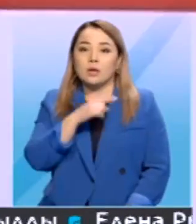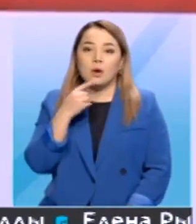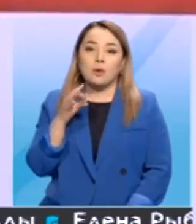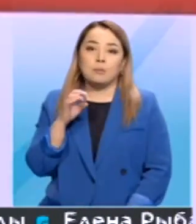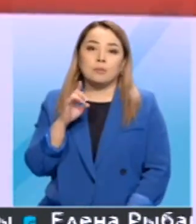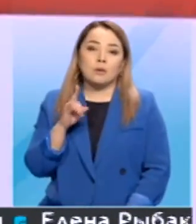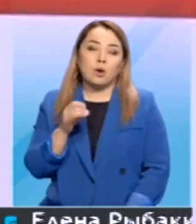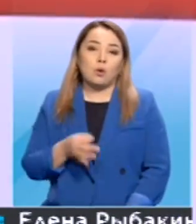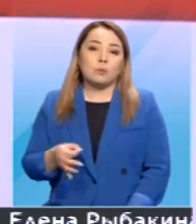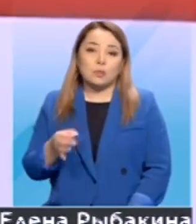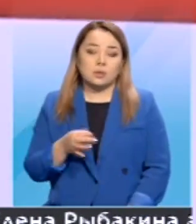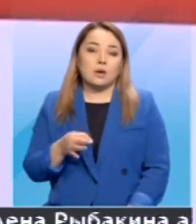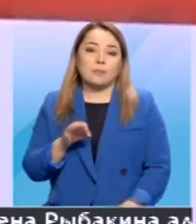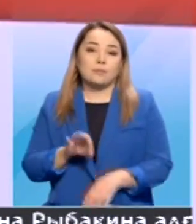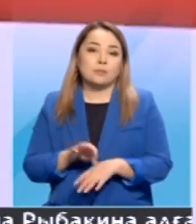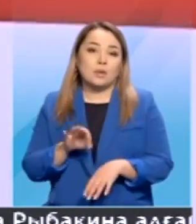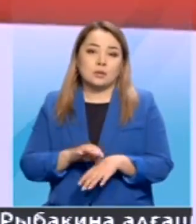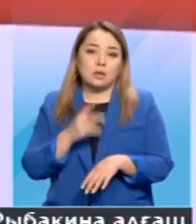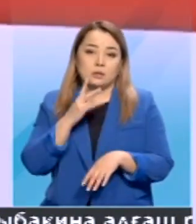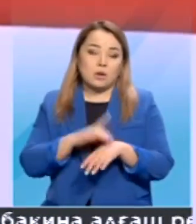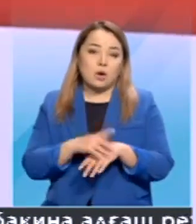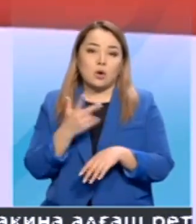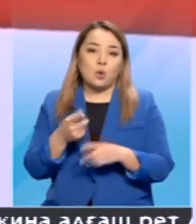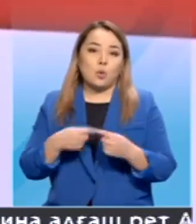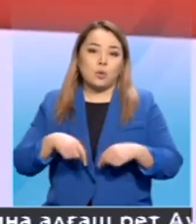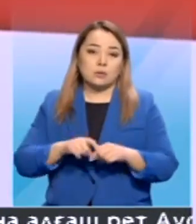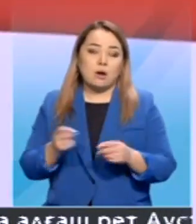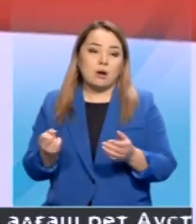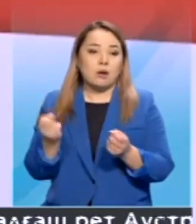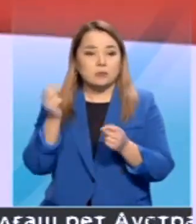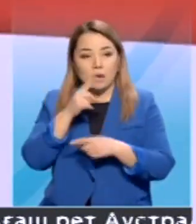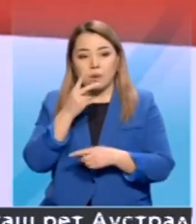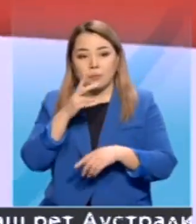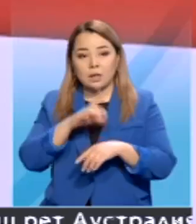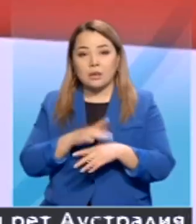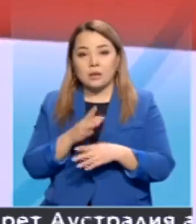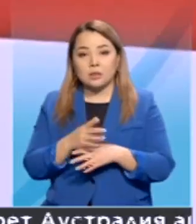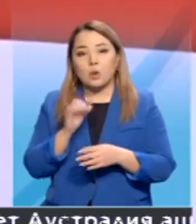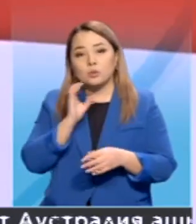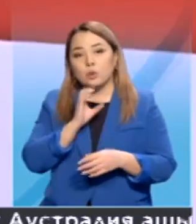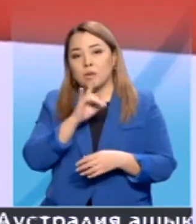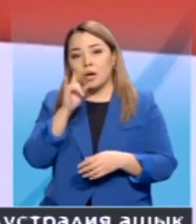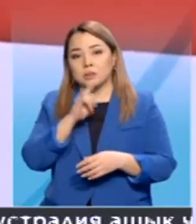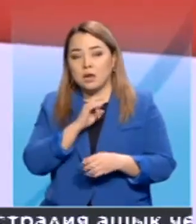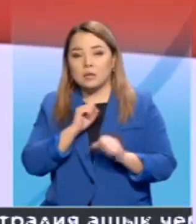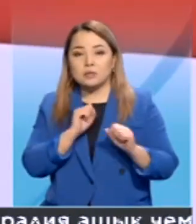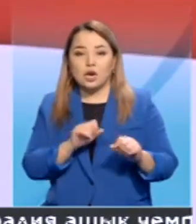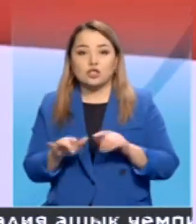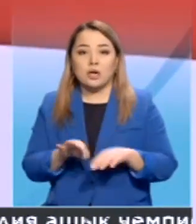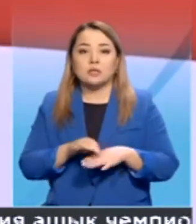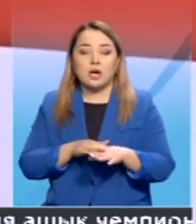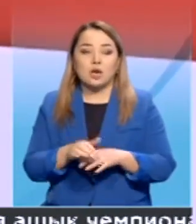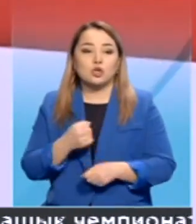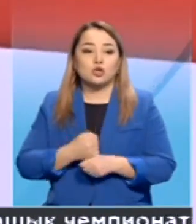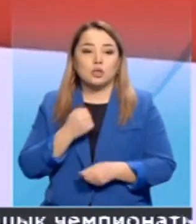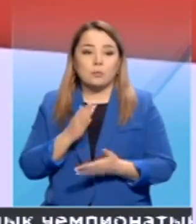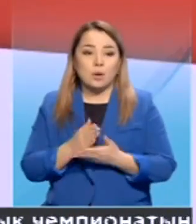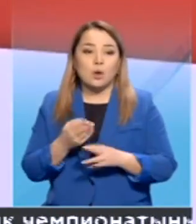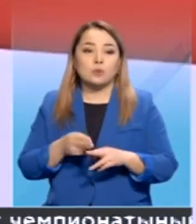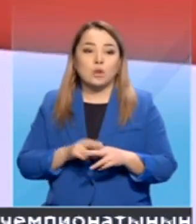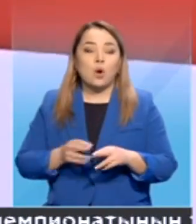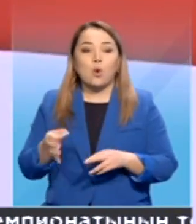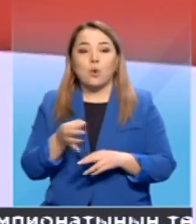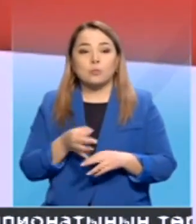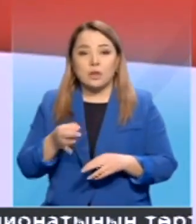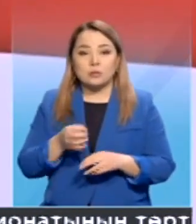Ресейдің омбы облысында құтырма ауруының үш ошағы анықталуына байланысты солтүстік Қазақстанда сақтық шаралары күшейтілді. Себебі